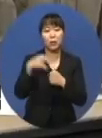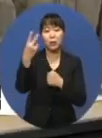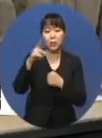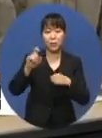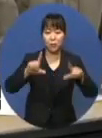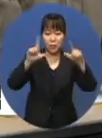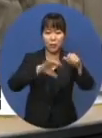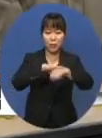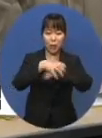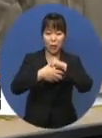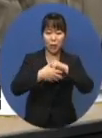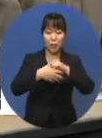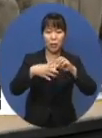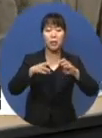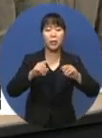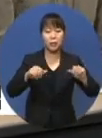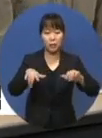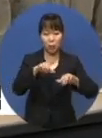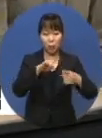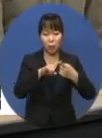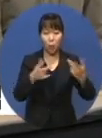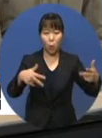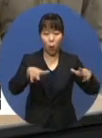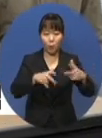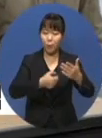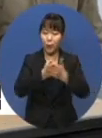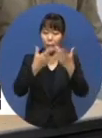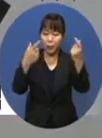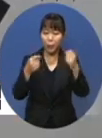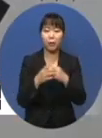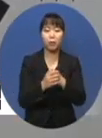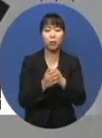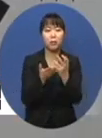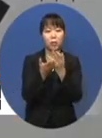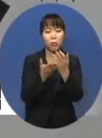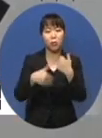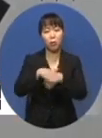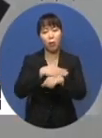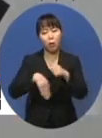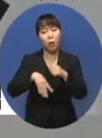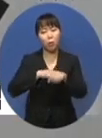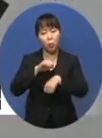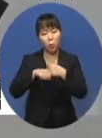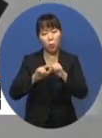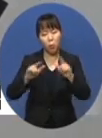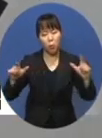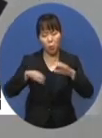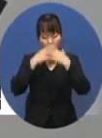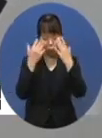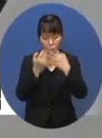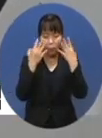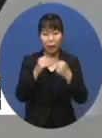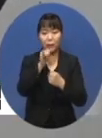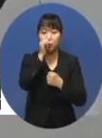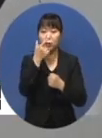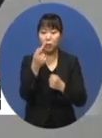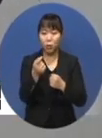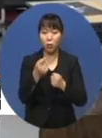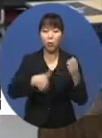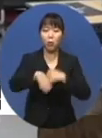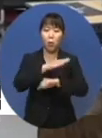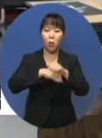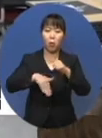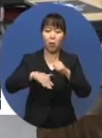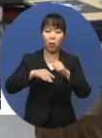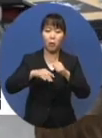세계지질공원 으로 선정되는 등 제주의 지질 학적 생물 학적 가치는 무한하다 면서 경관과